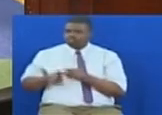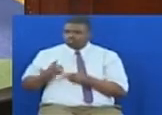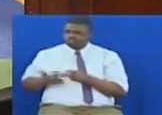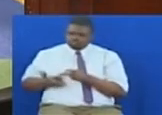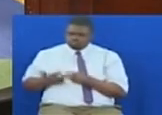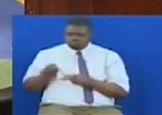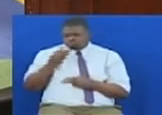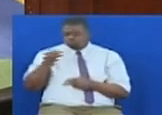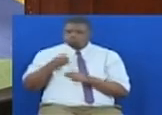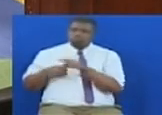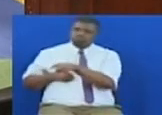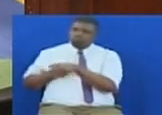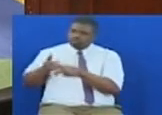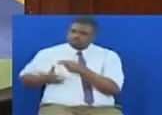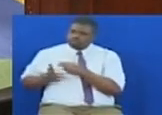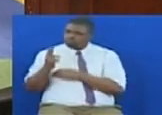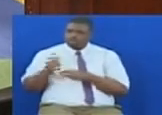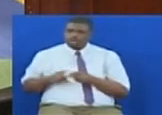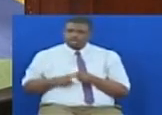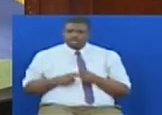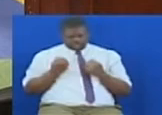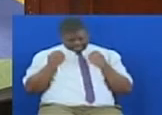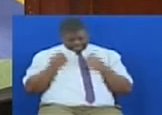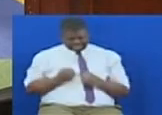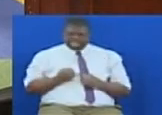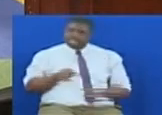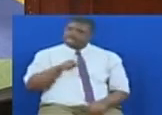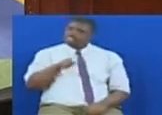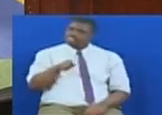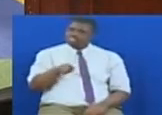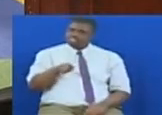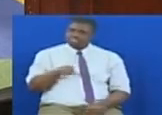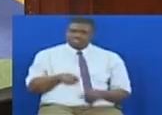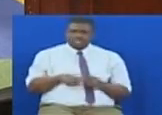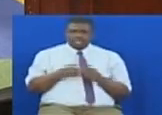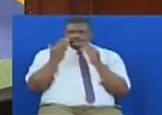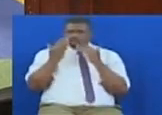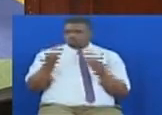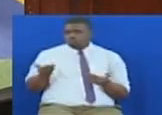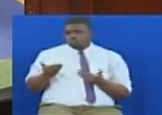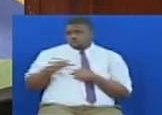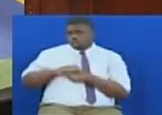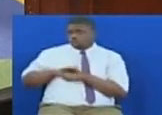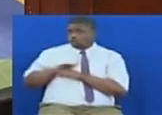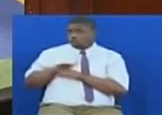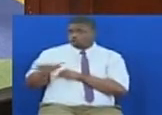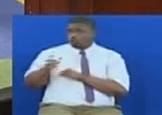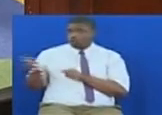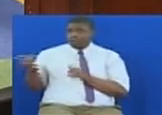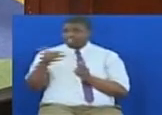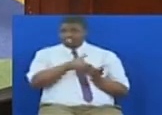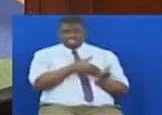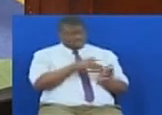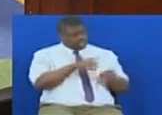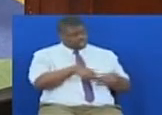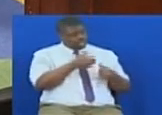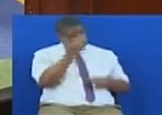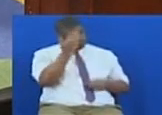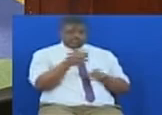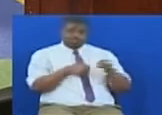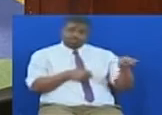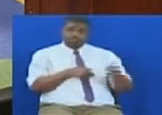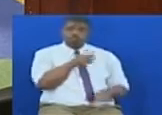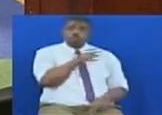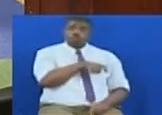na ugonjwa huu. Jitihada hizi hazikujua kwamba corona itatufikia, lakini amejua kwamba